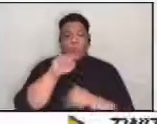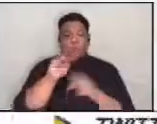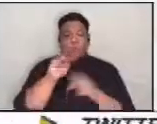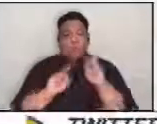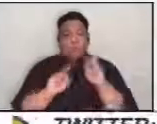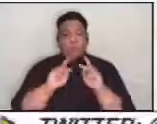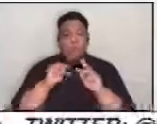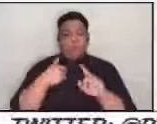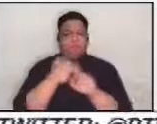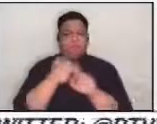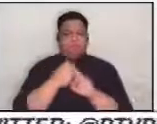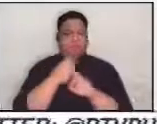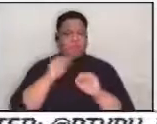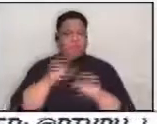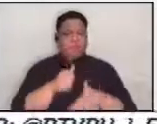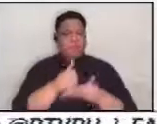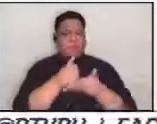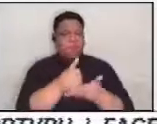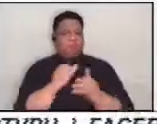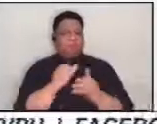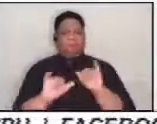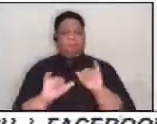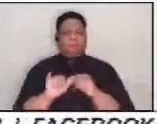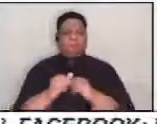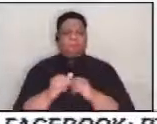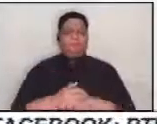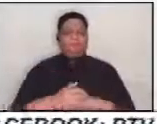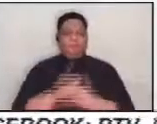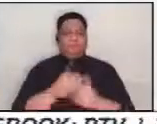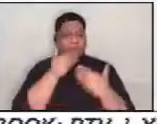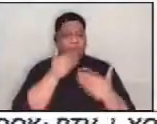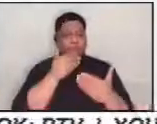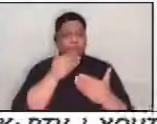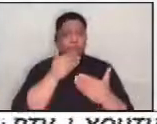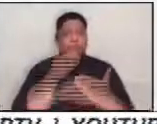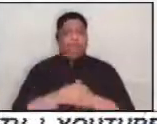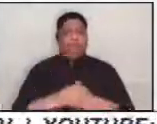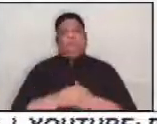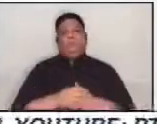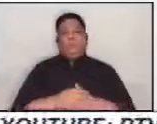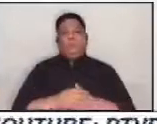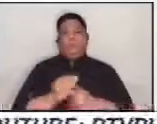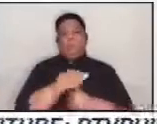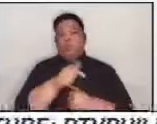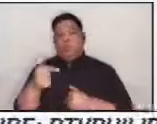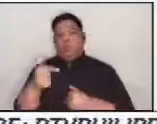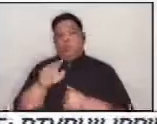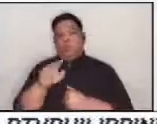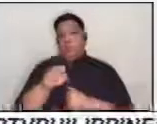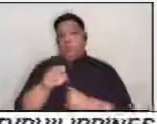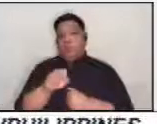9,263 na ang bilang ng mga namatay. 21,219 ang aktibong kaso o kasalukuyang nagpapagaling.